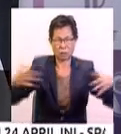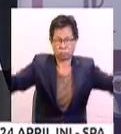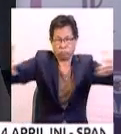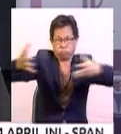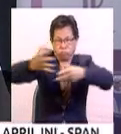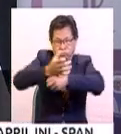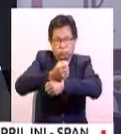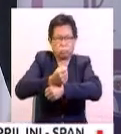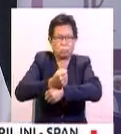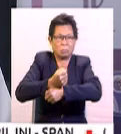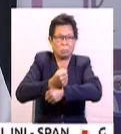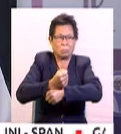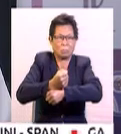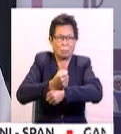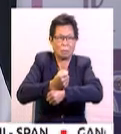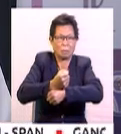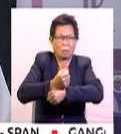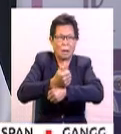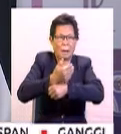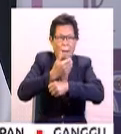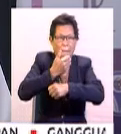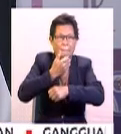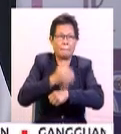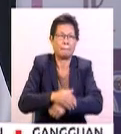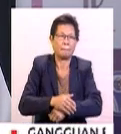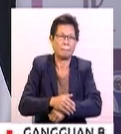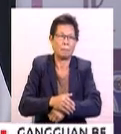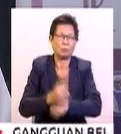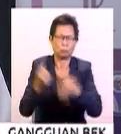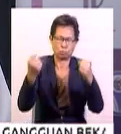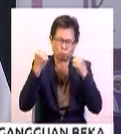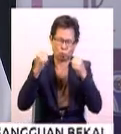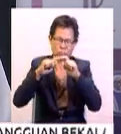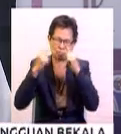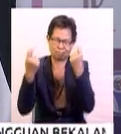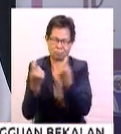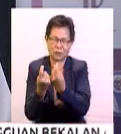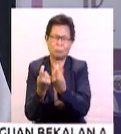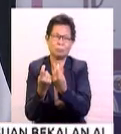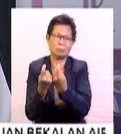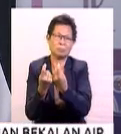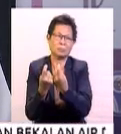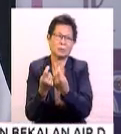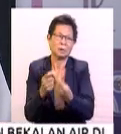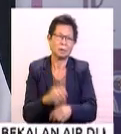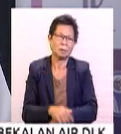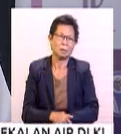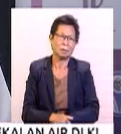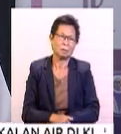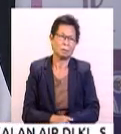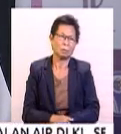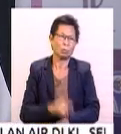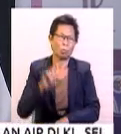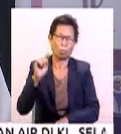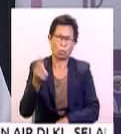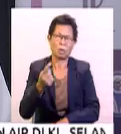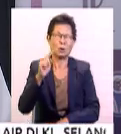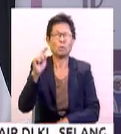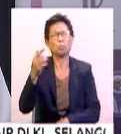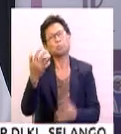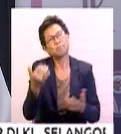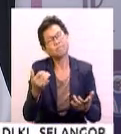think the players played better than the FA Cup with the strong team. And only that